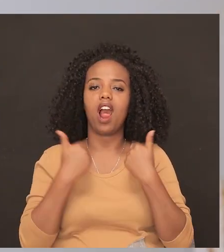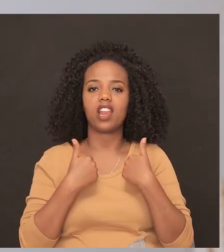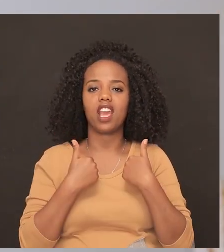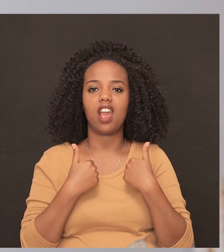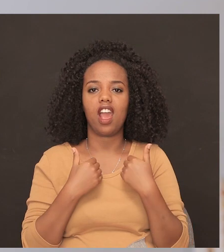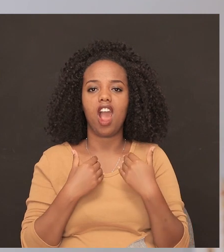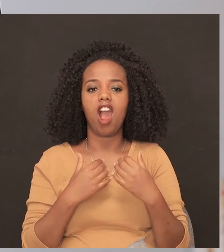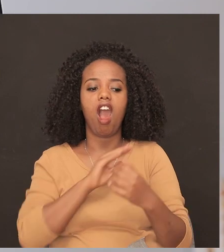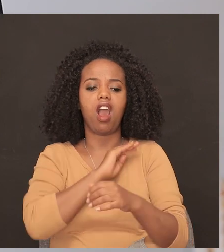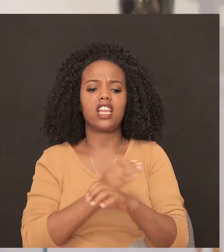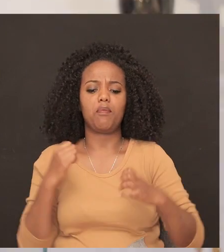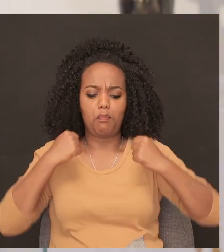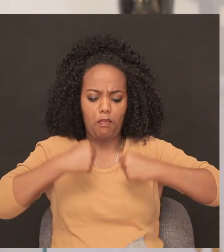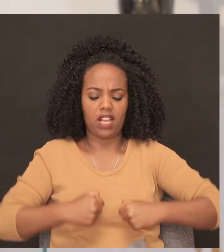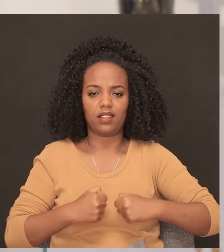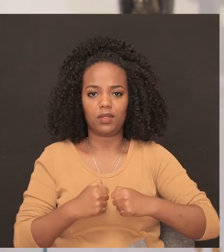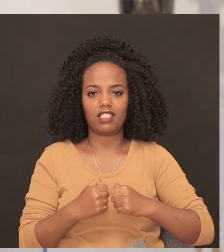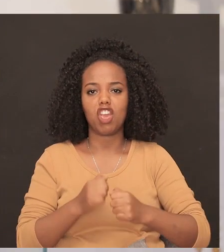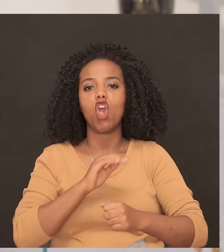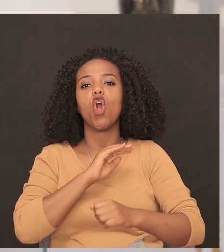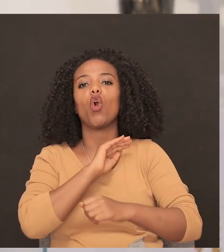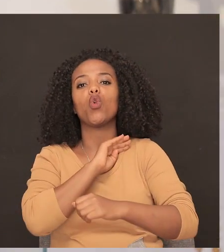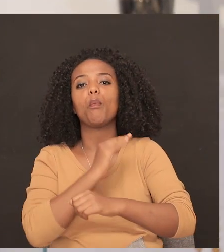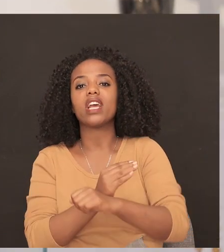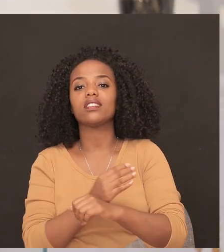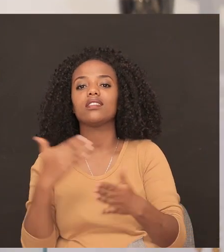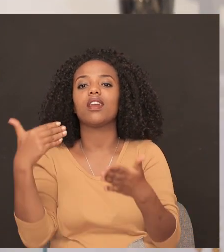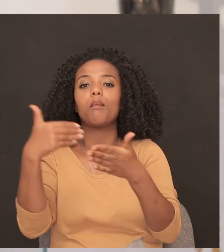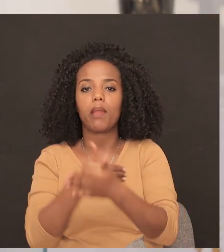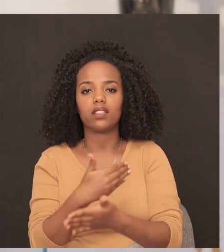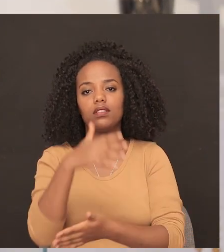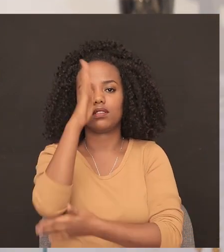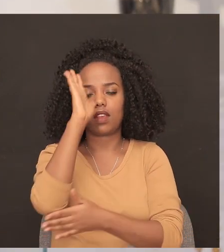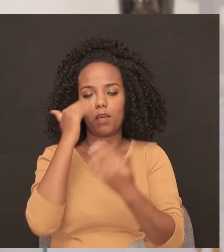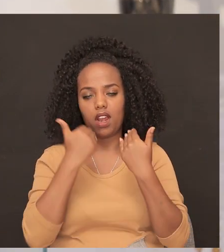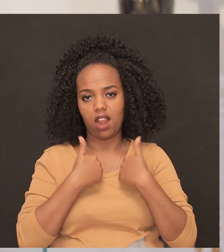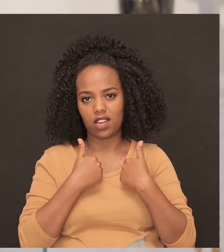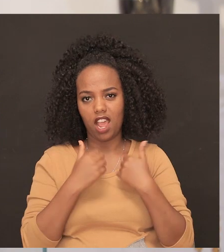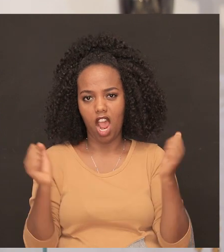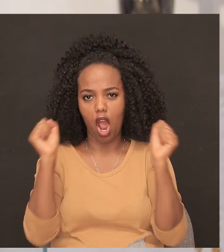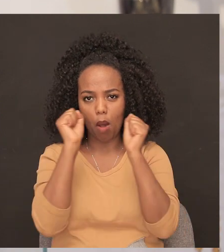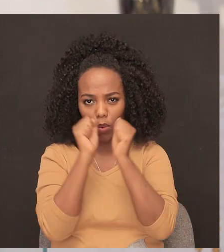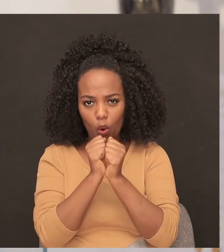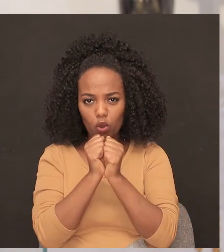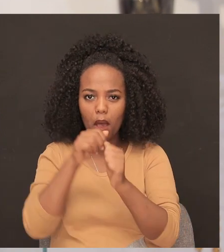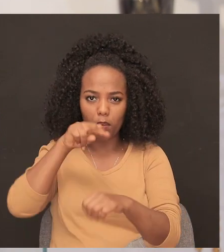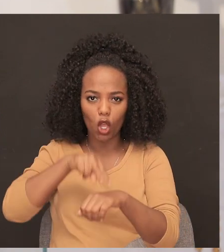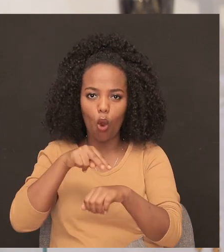የሚያስታጥቅ እግዚአብሔር አለ። ጉልበትን የሚያድስ እግዚአብሔር አለ። አብሮ